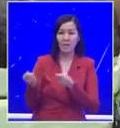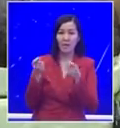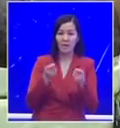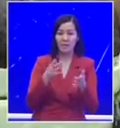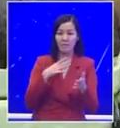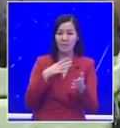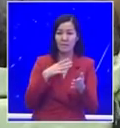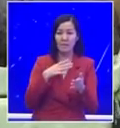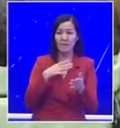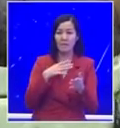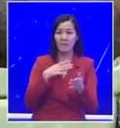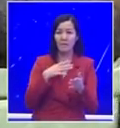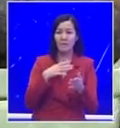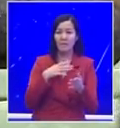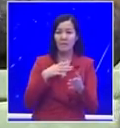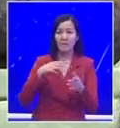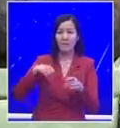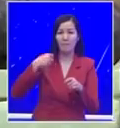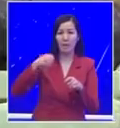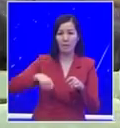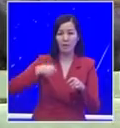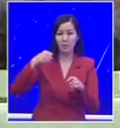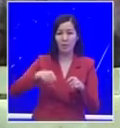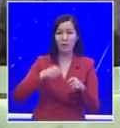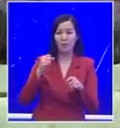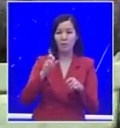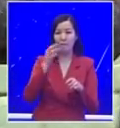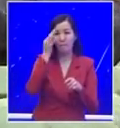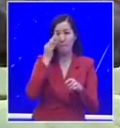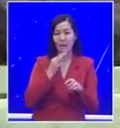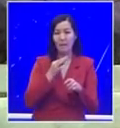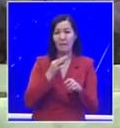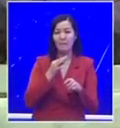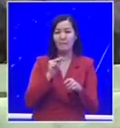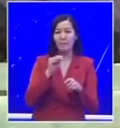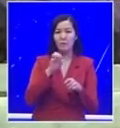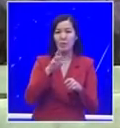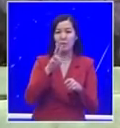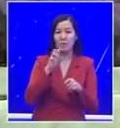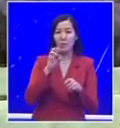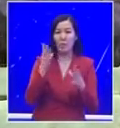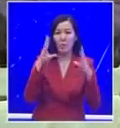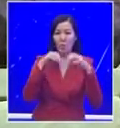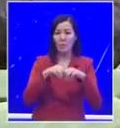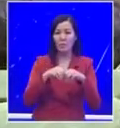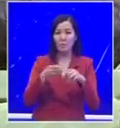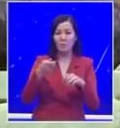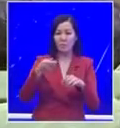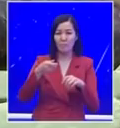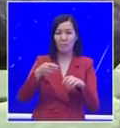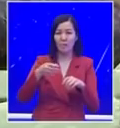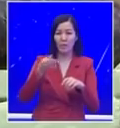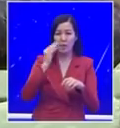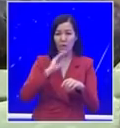мына неден мисрубкадан өткізіп, бал қосып, чеснок қосып, сосын кейін қасықтап ішетін. А